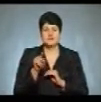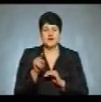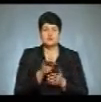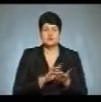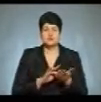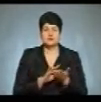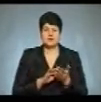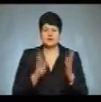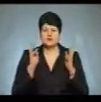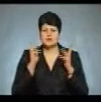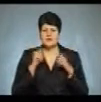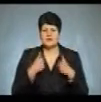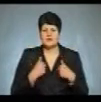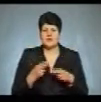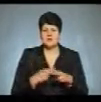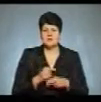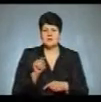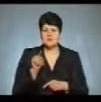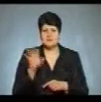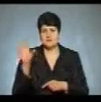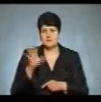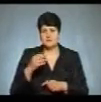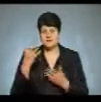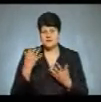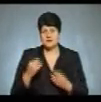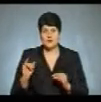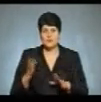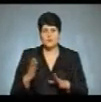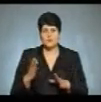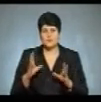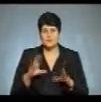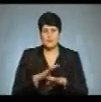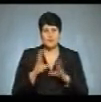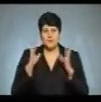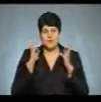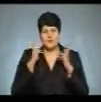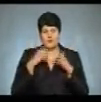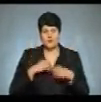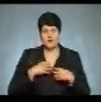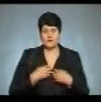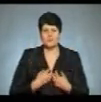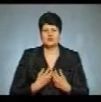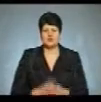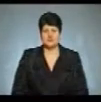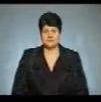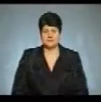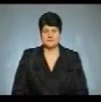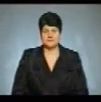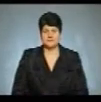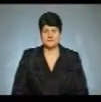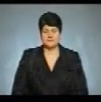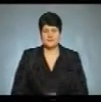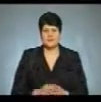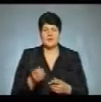чай, я без тебе всі дні у молоді печалі. Просується, звісно,